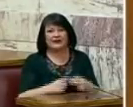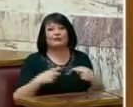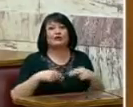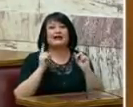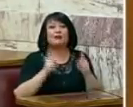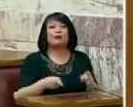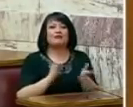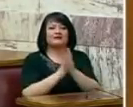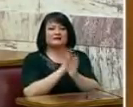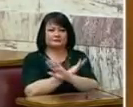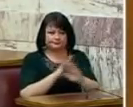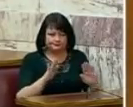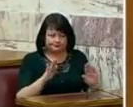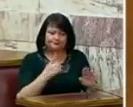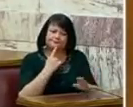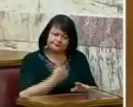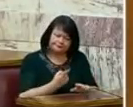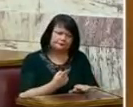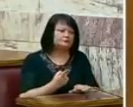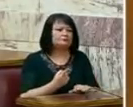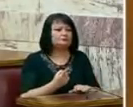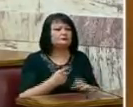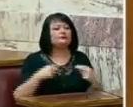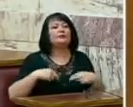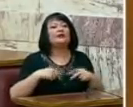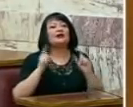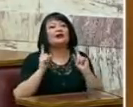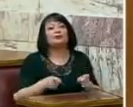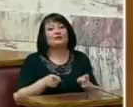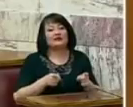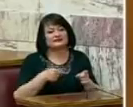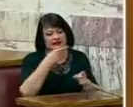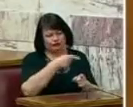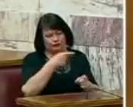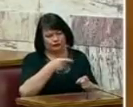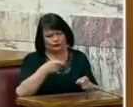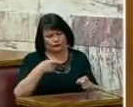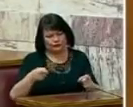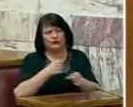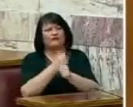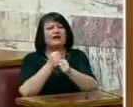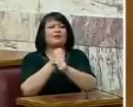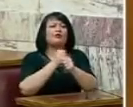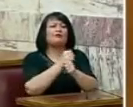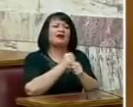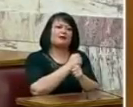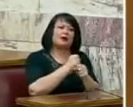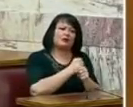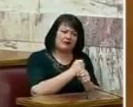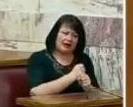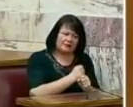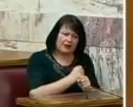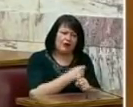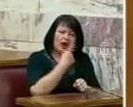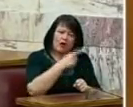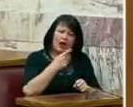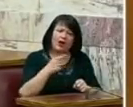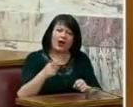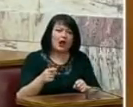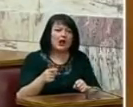απόφαση που να έλεγες ότι για αυτά τα σκευάσματα που είναι οφθαλμικά και έτσι καλλιώς καλλιώτικα δεν